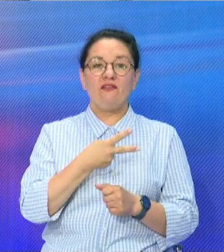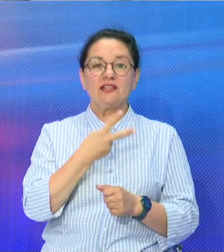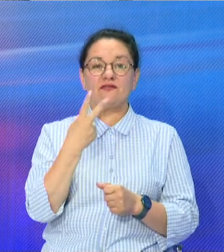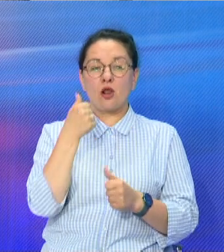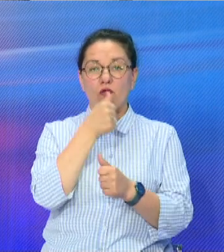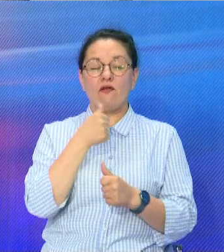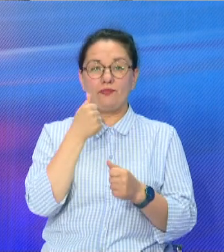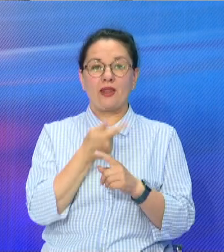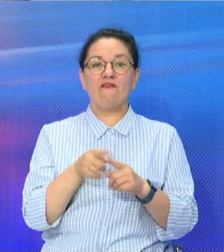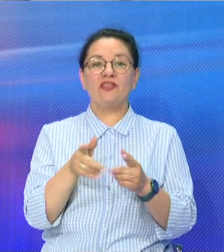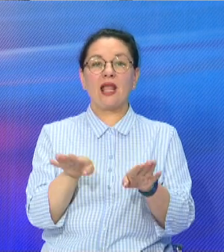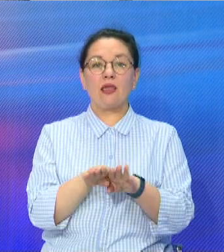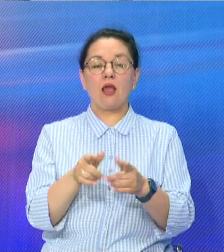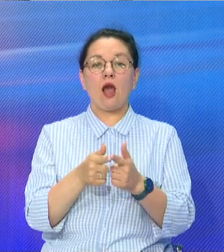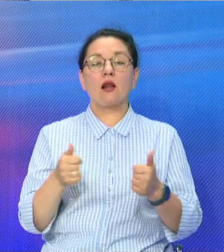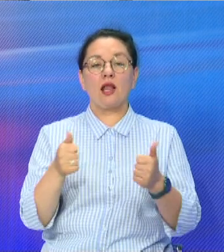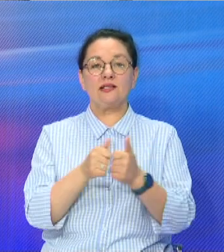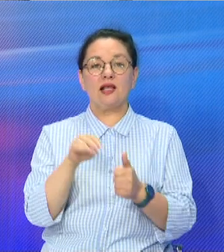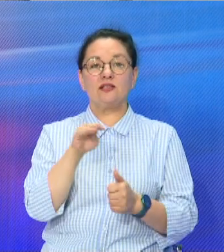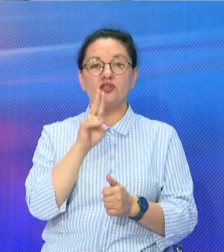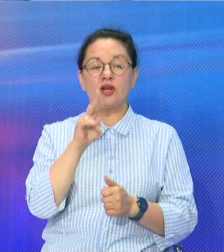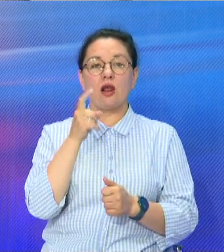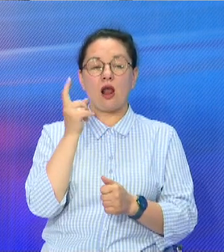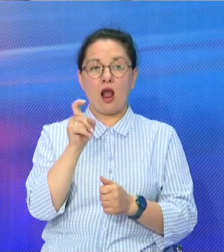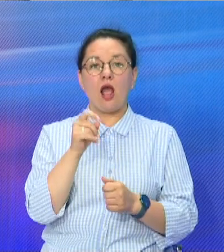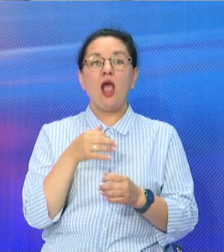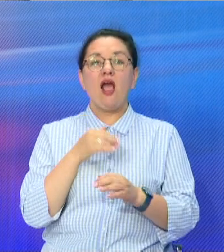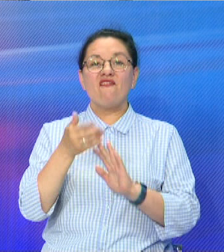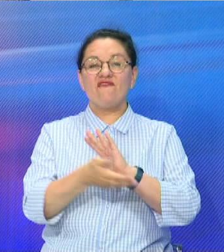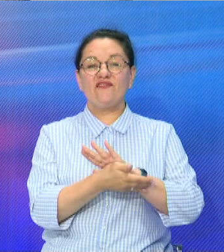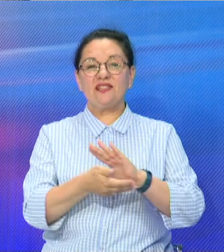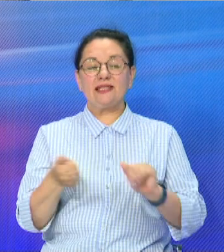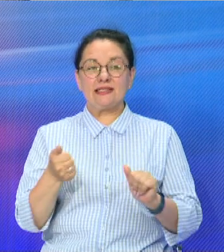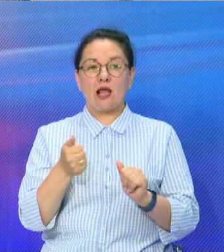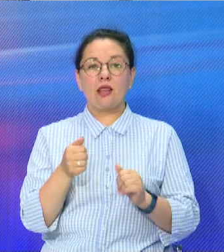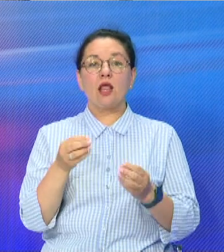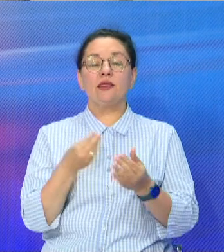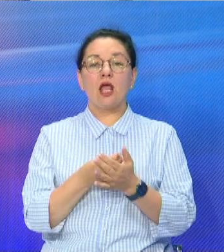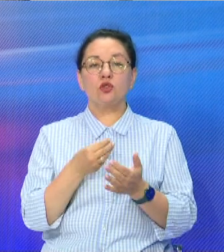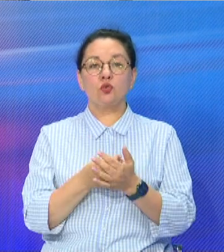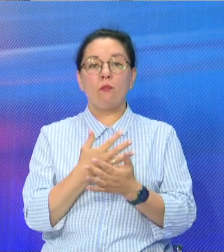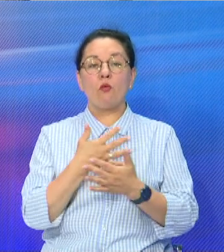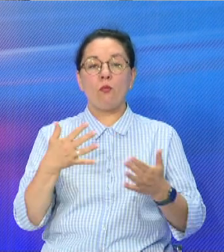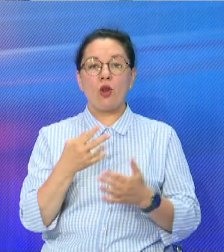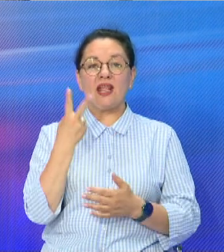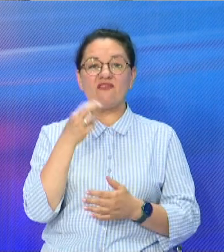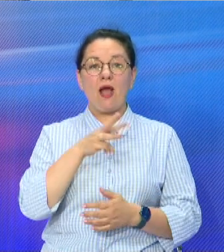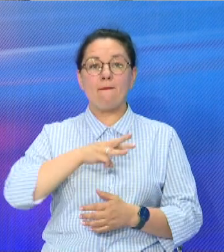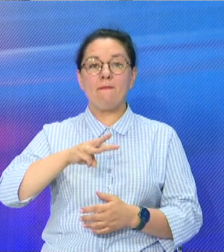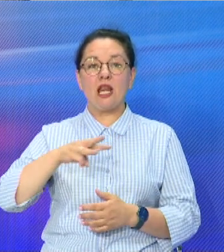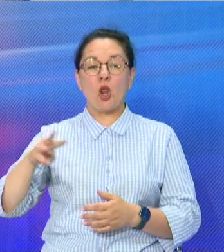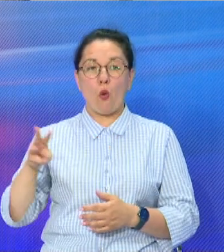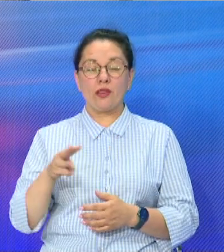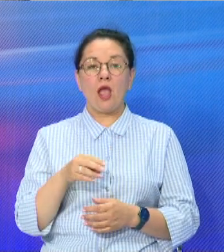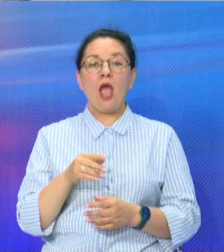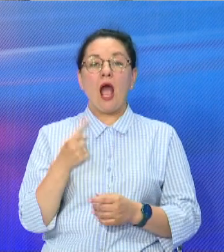мероприятий в организации жкх взыскана в бюджет сокращено финансирование на сумму более 2 миллионов рублей сэкономлено полтора